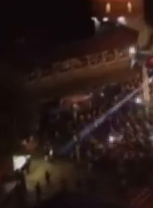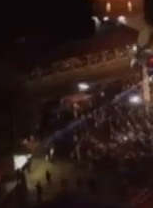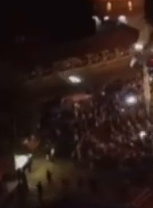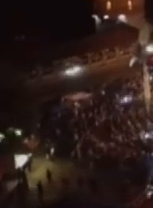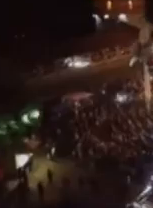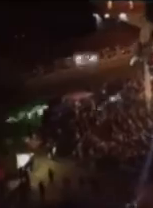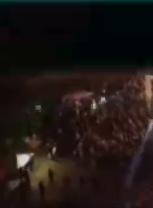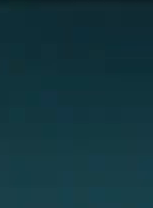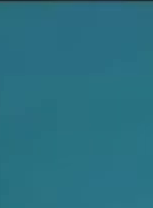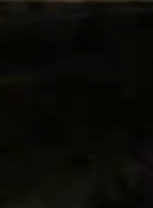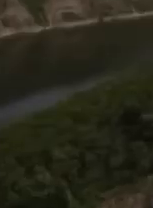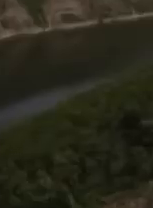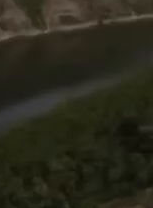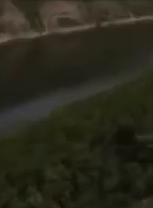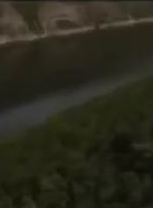Музика